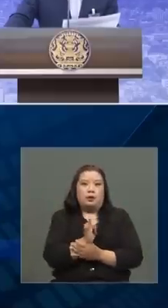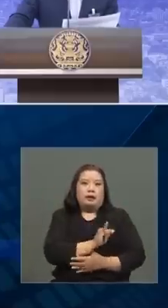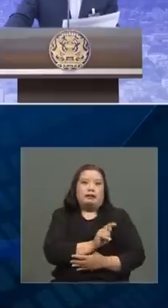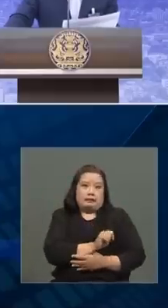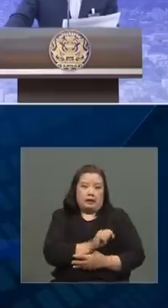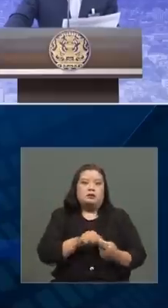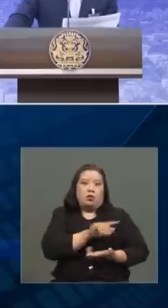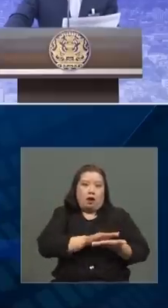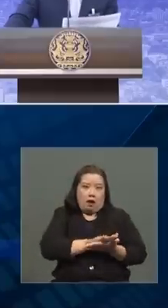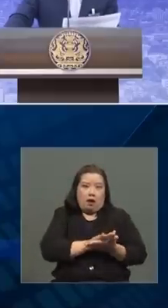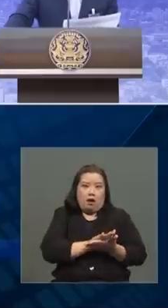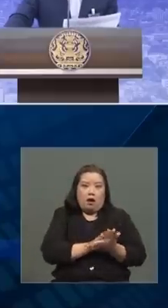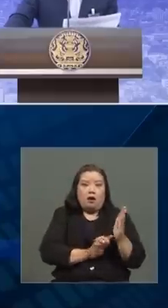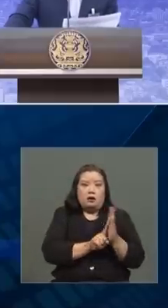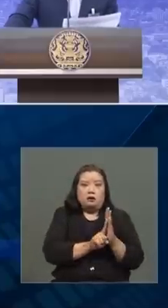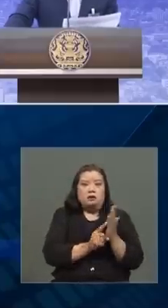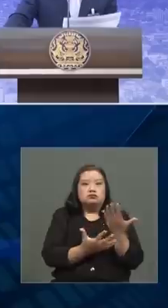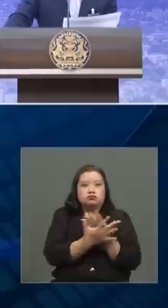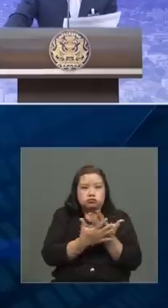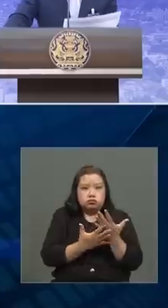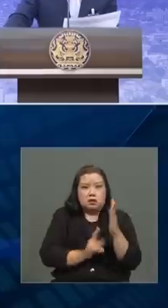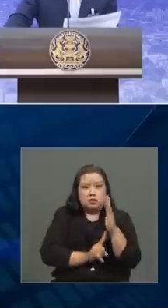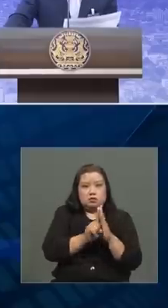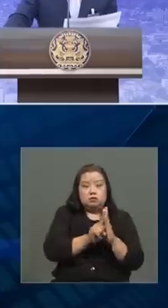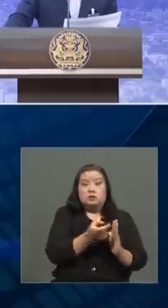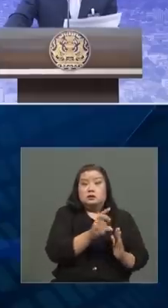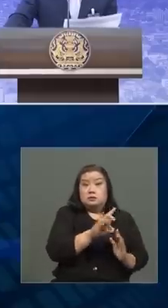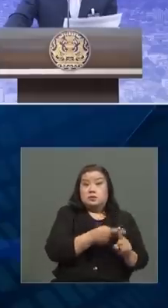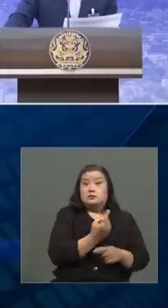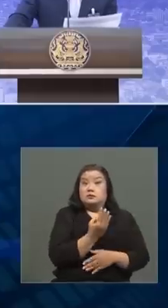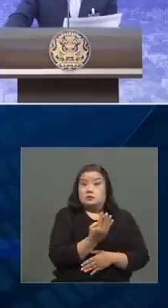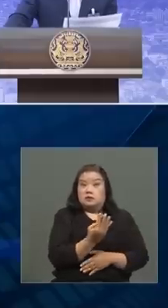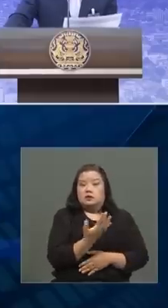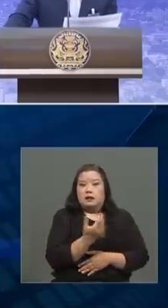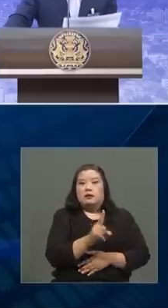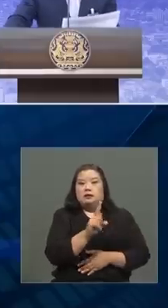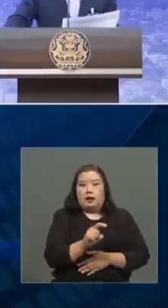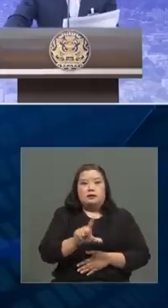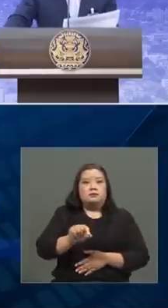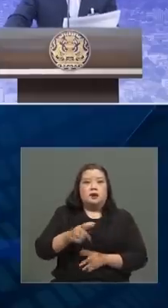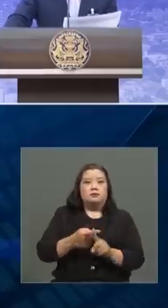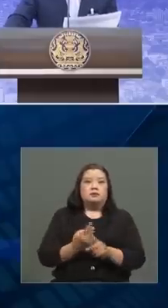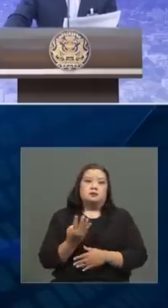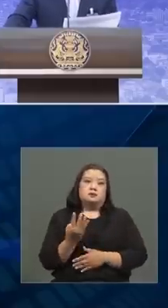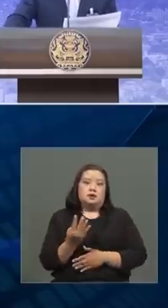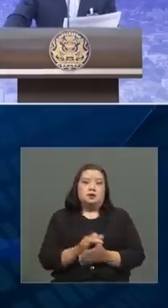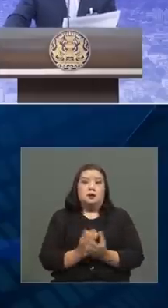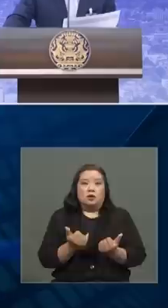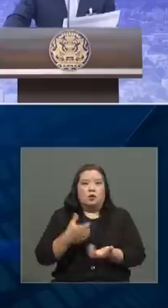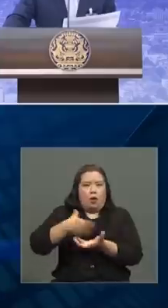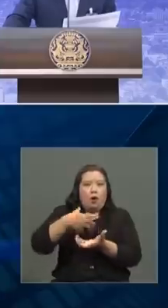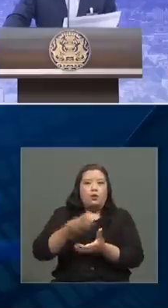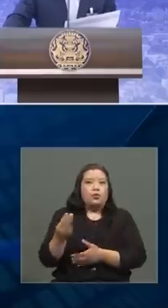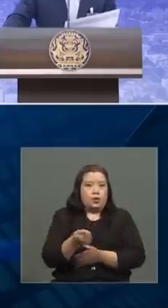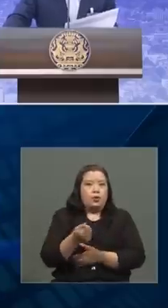แล้วก็ความดันโลหิตสูงนะครับอันนี้ป่วยตั้งแต่ 17แล้วก็เสียชีวิต 23นะครับรายละเอียดผมขออนุญาติไป